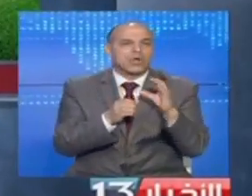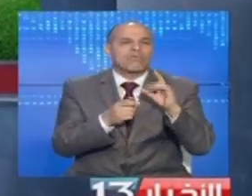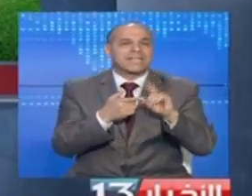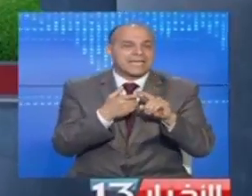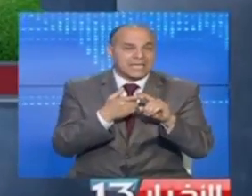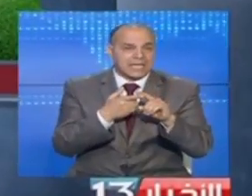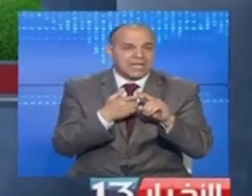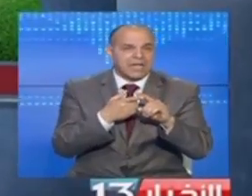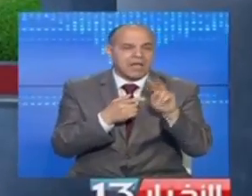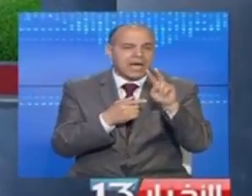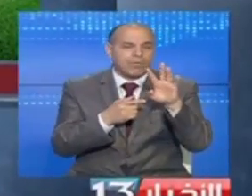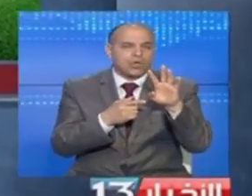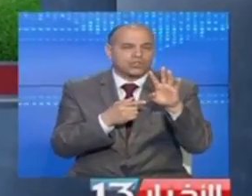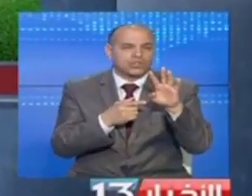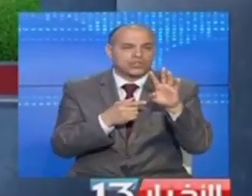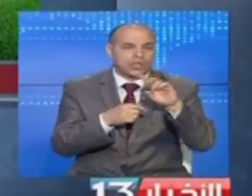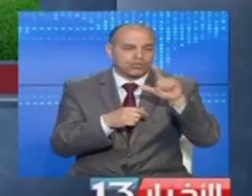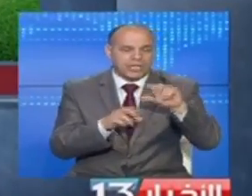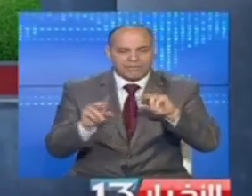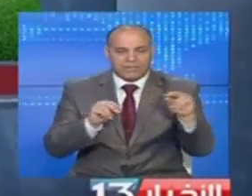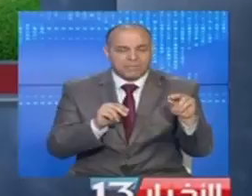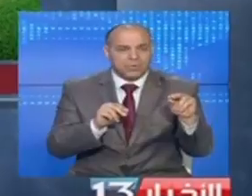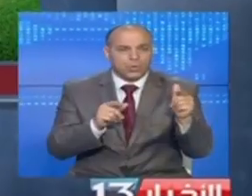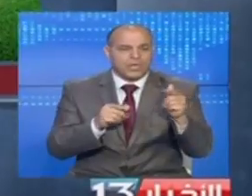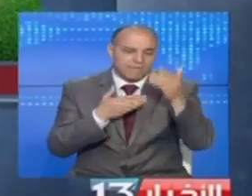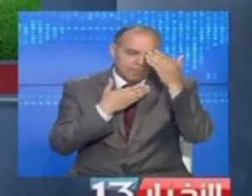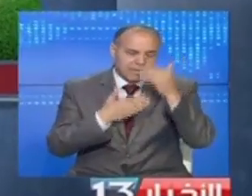الكونفدرالية في 24 في الشهر ذاته